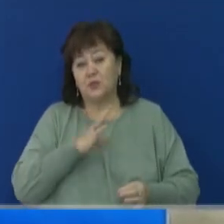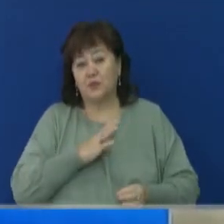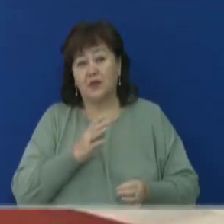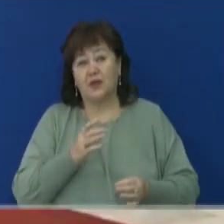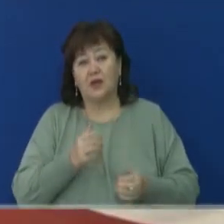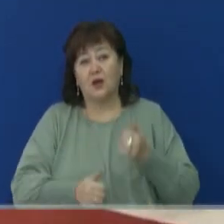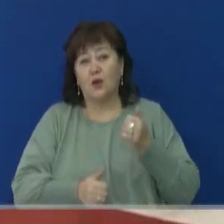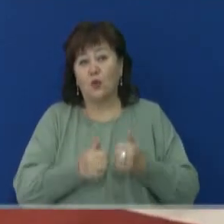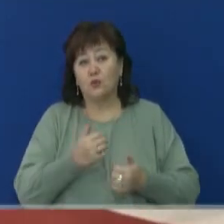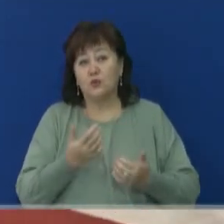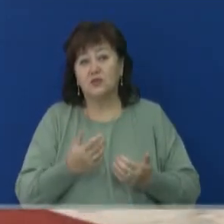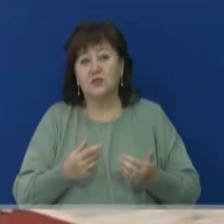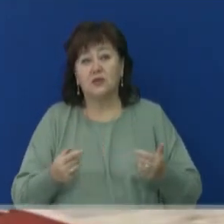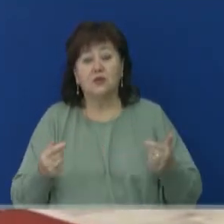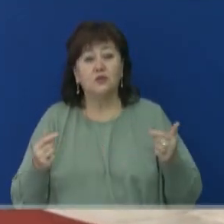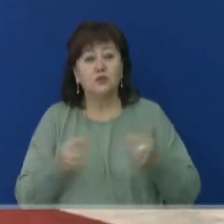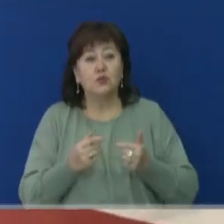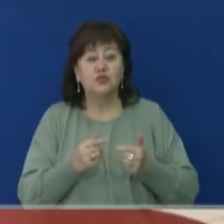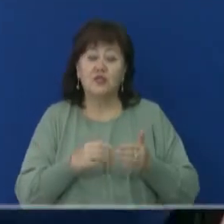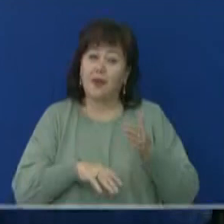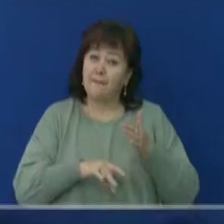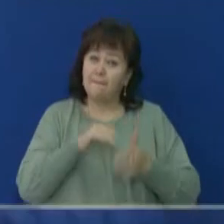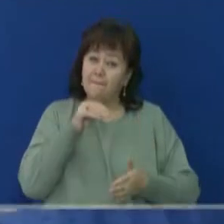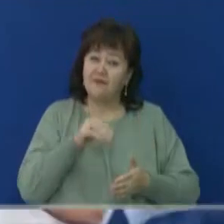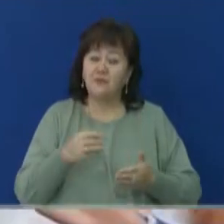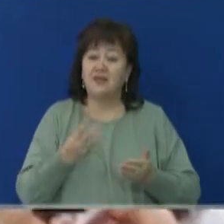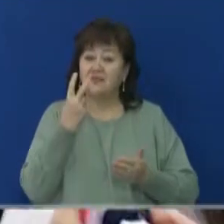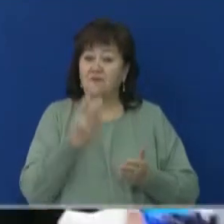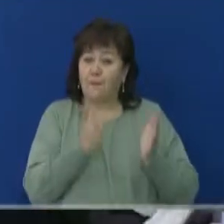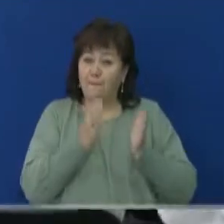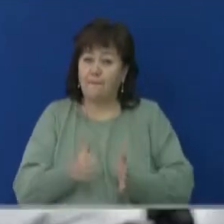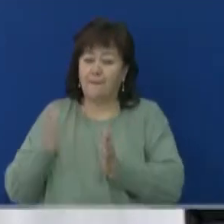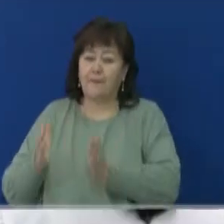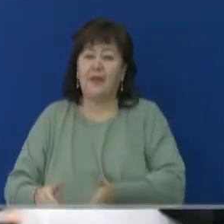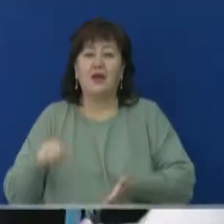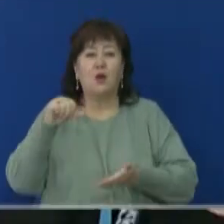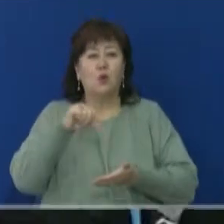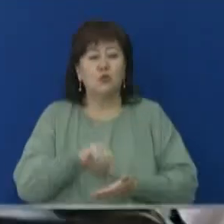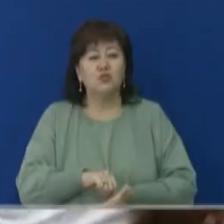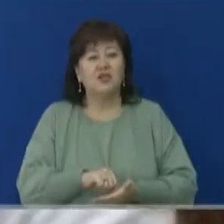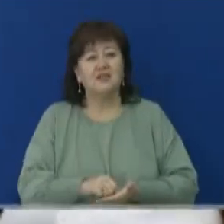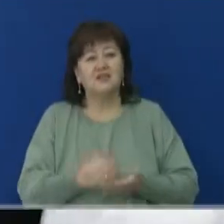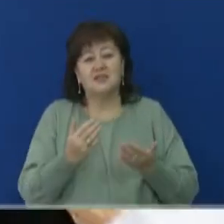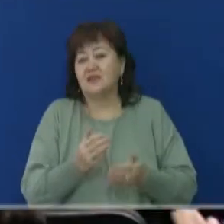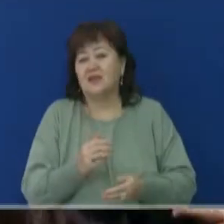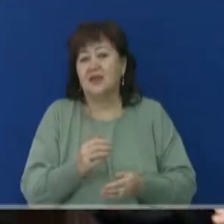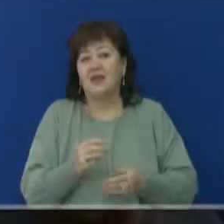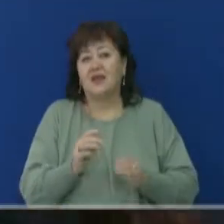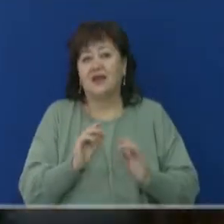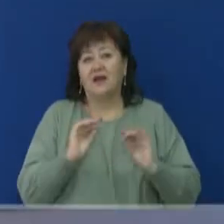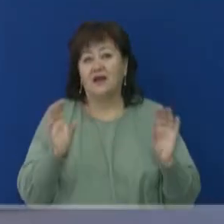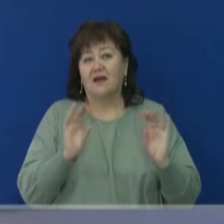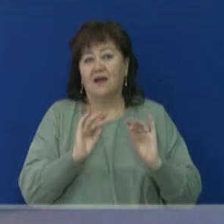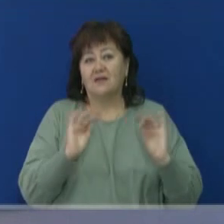іріктеу және жүлдегерлерді нақты сарапқа салу бойынша екі кезеңді қамтады. Шарт бойынша қатысушылардың еңбектері ешбір жерде жарияланбаған